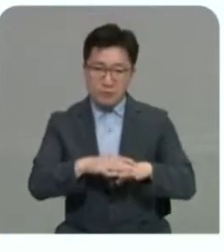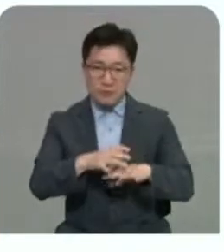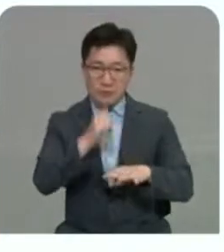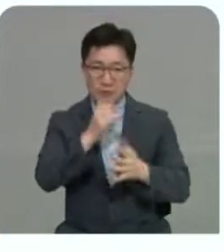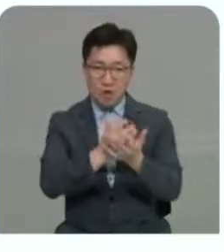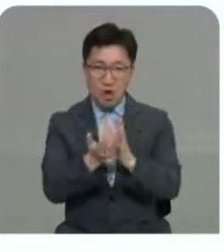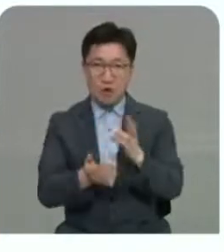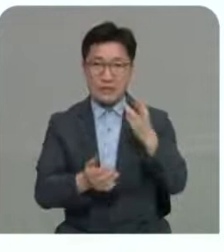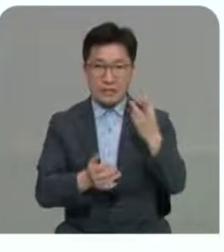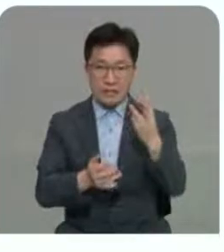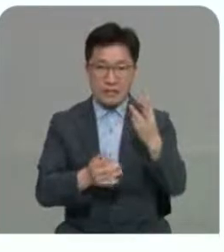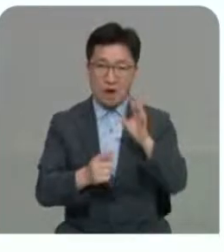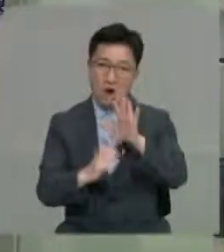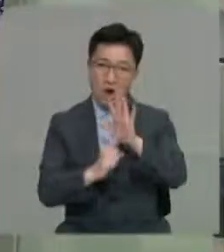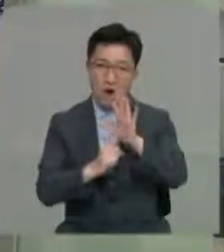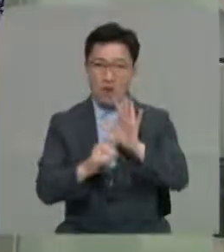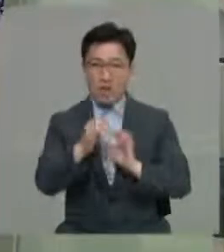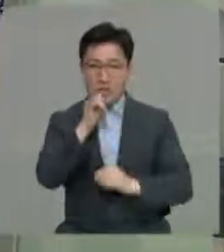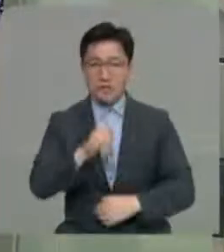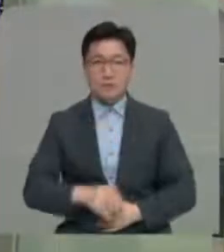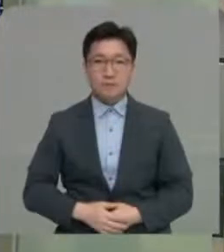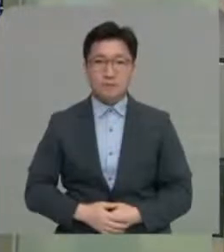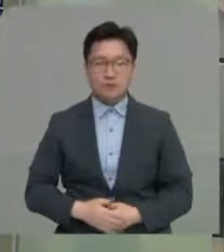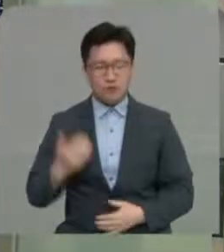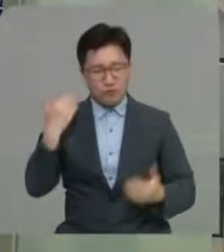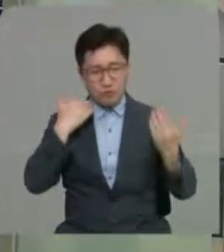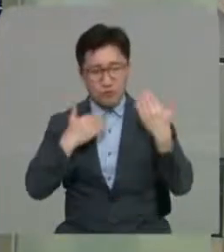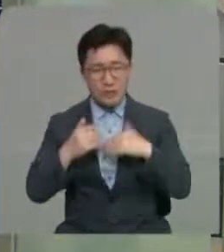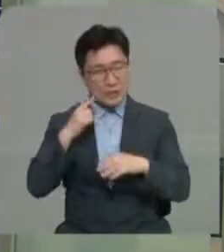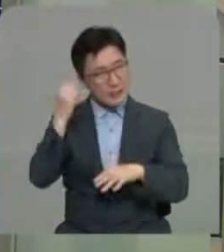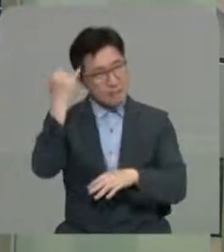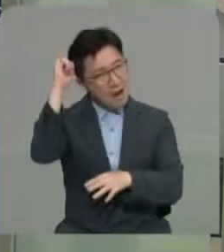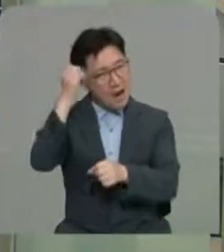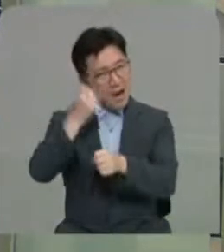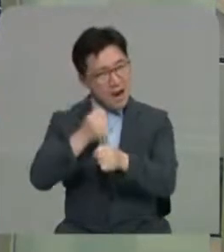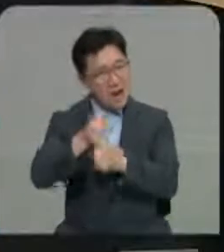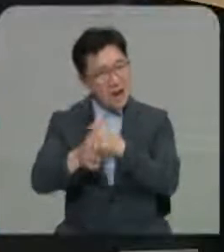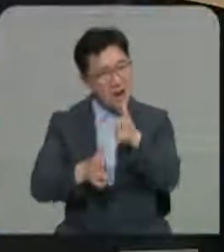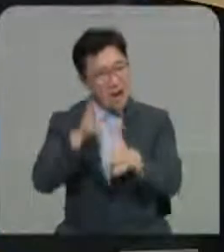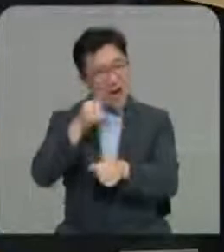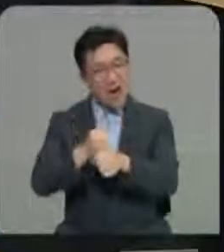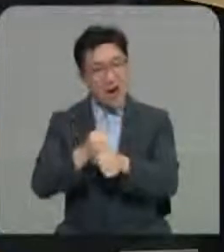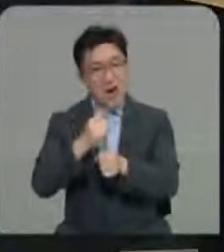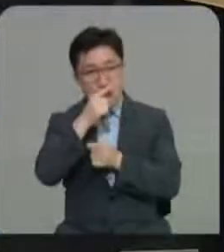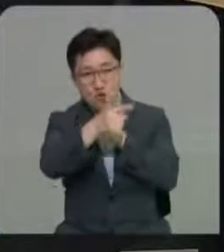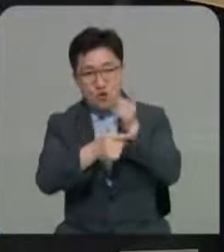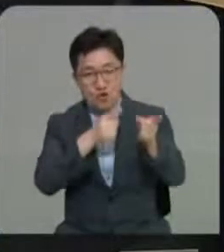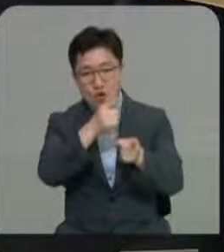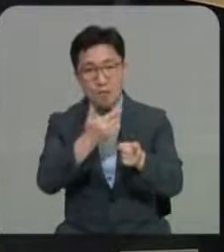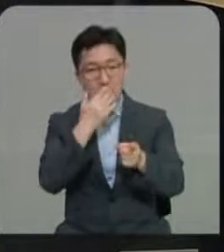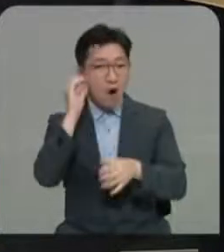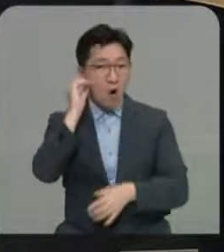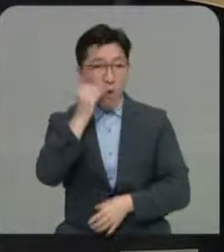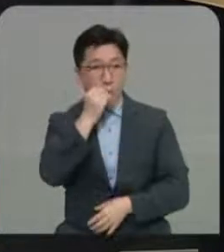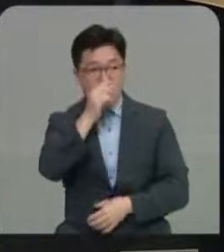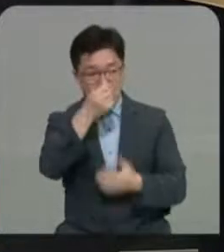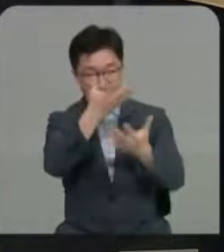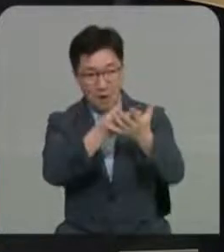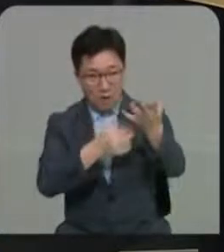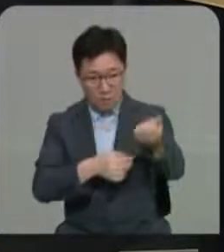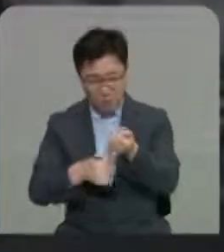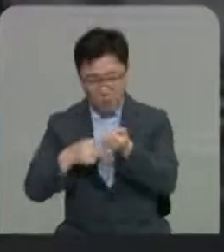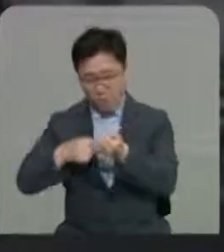연구 과제를 공모합니다 도민 누구나 신청할 수 있으며 전북 연구원 홈페이지에서 제안서를 내려 받아